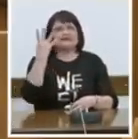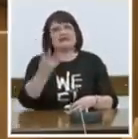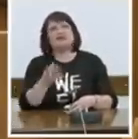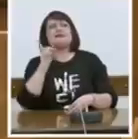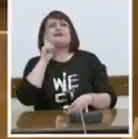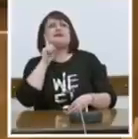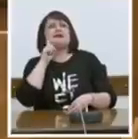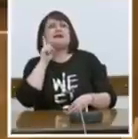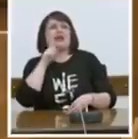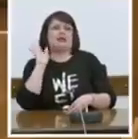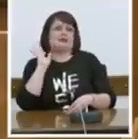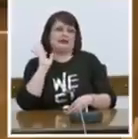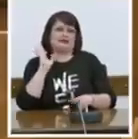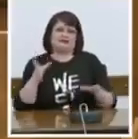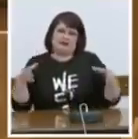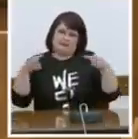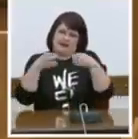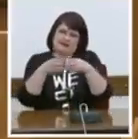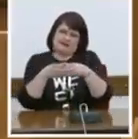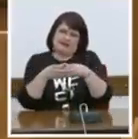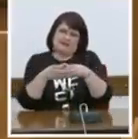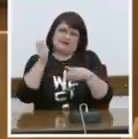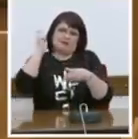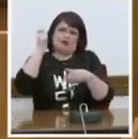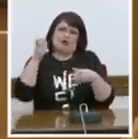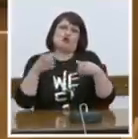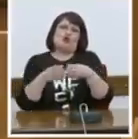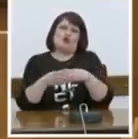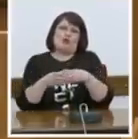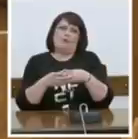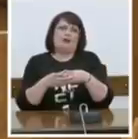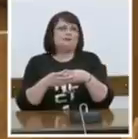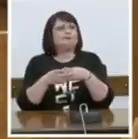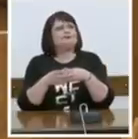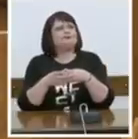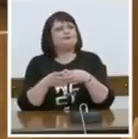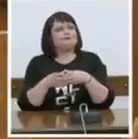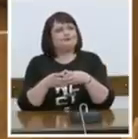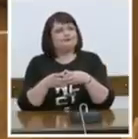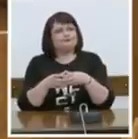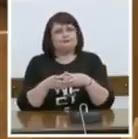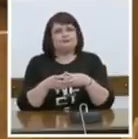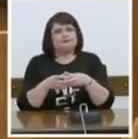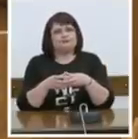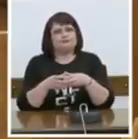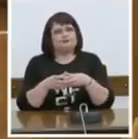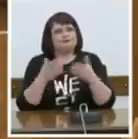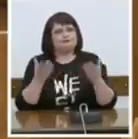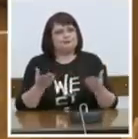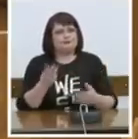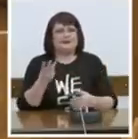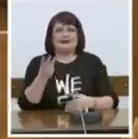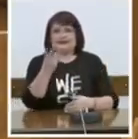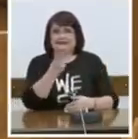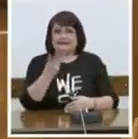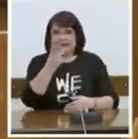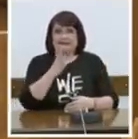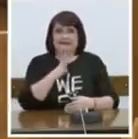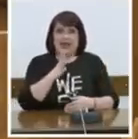γυναίκες αποτελούν την κοινοβουλευτική δύναμη της Πλεύσης Ελευθερίας. 3 άνθρωποι